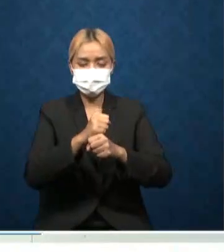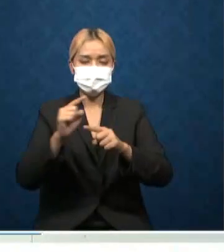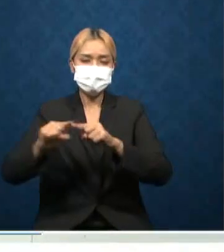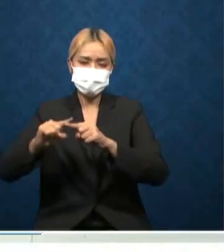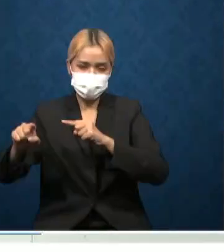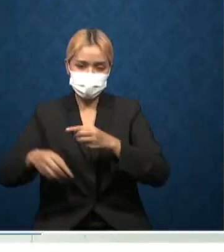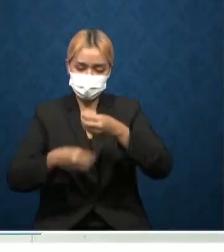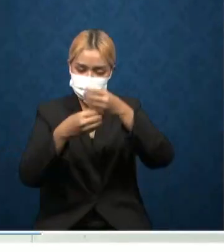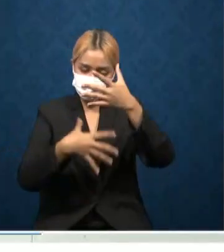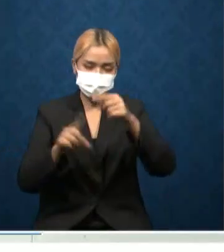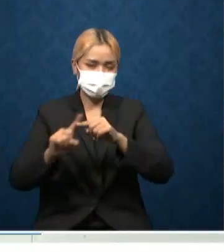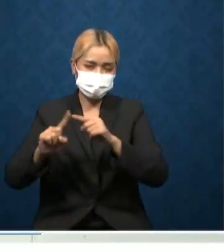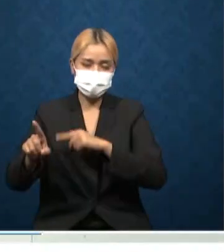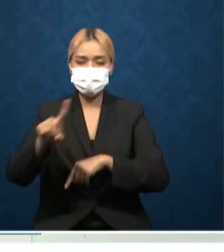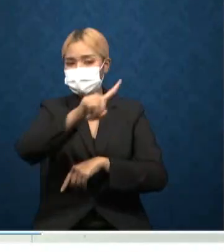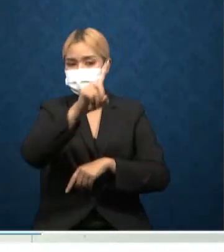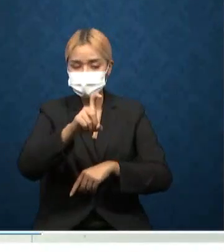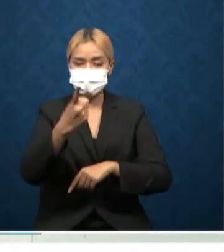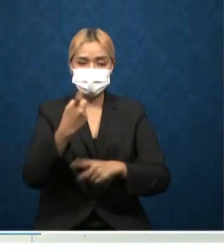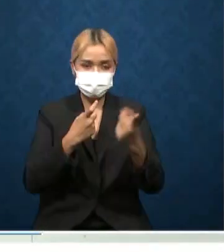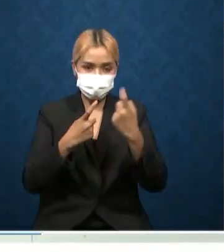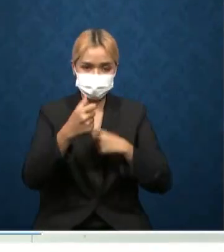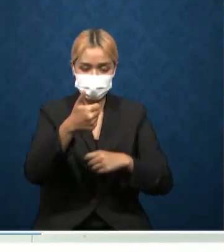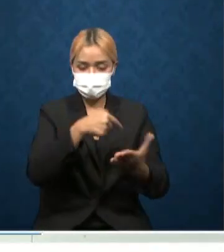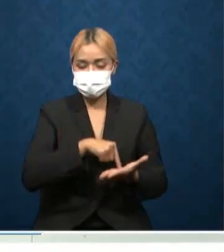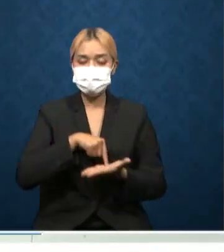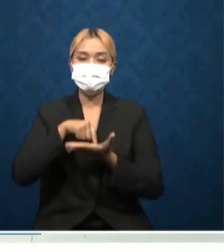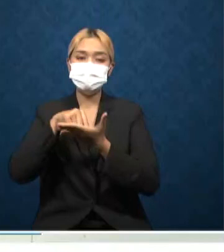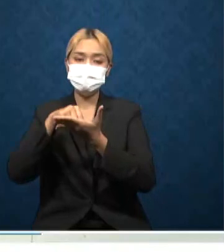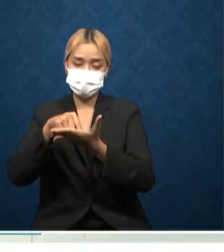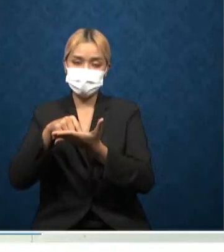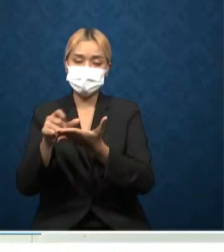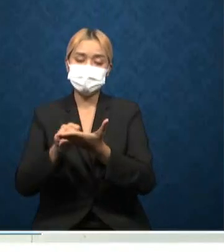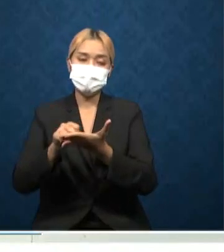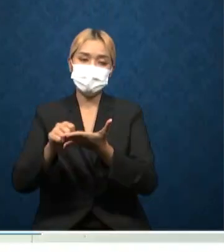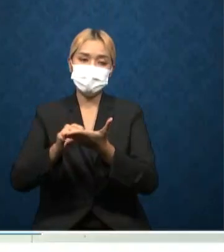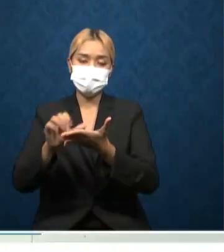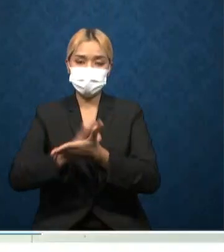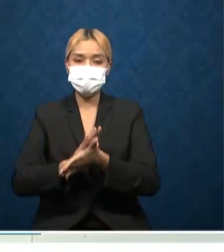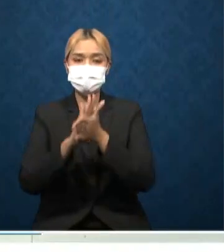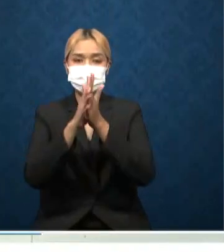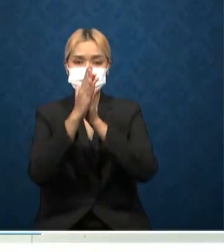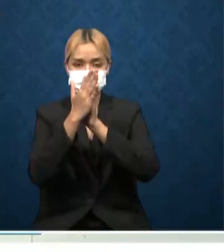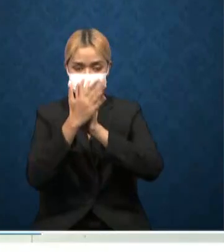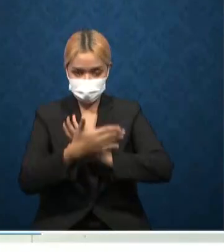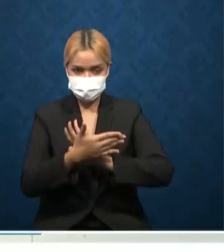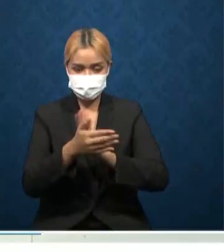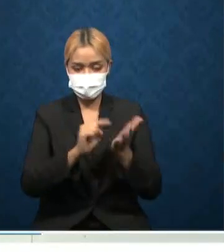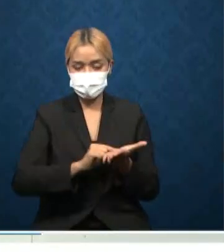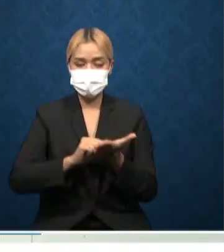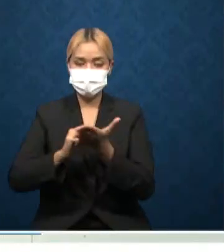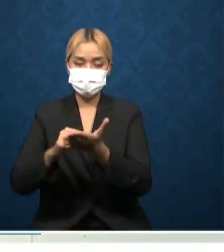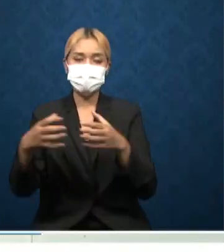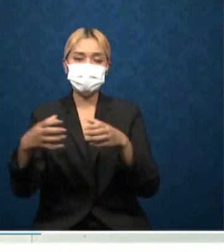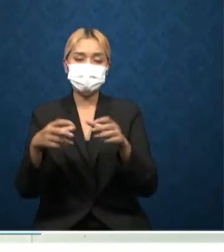กระผมและคณะพร้อมที่จะนำข้อสังเกตและข้อเสนอแนะที่ได้รับในวันนี้ไปกราบเรียนคณะกรรมการ